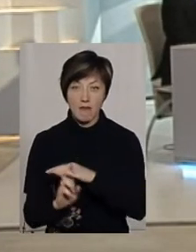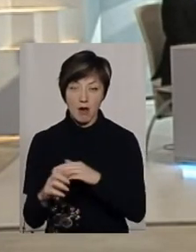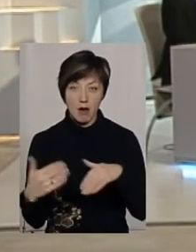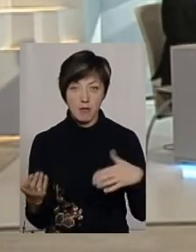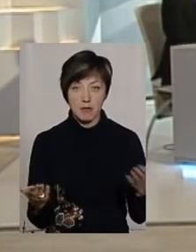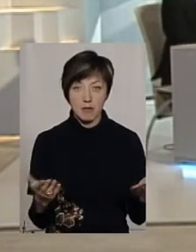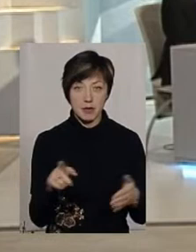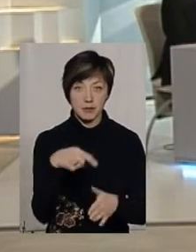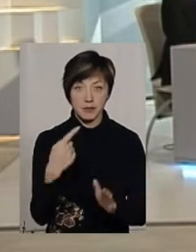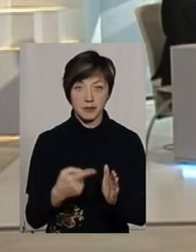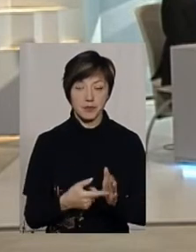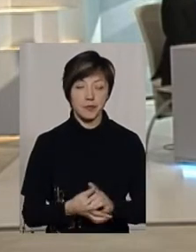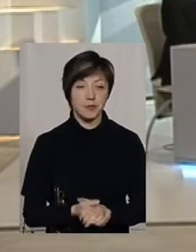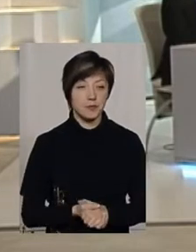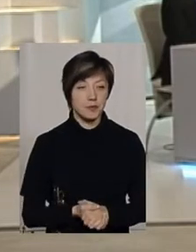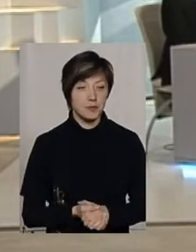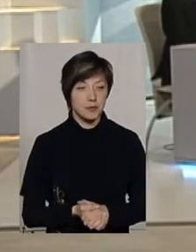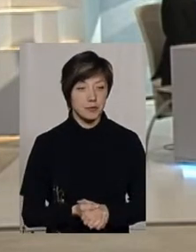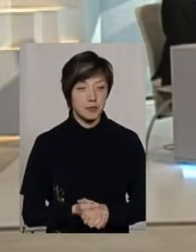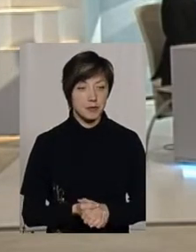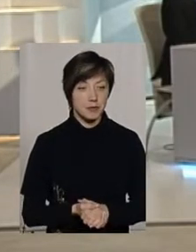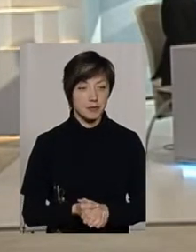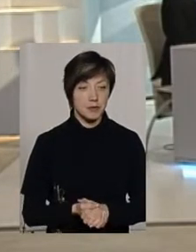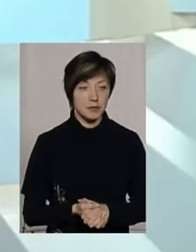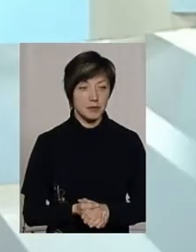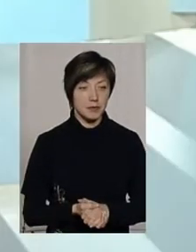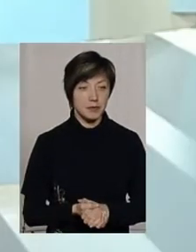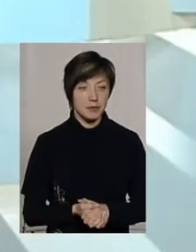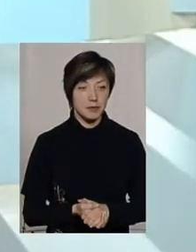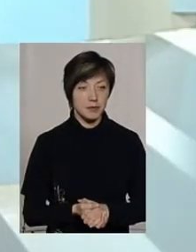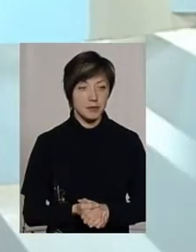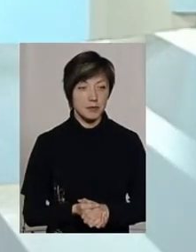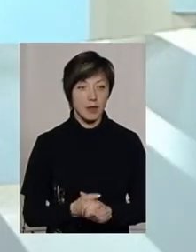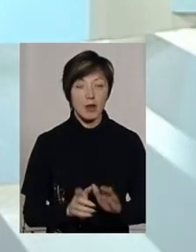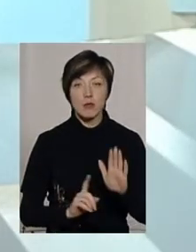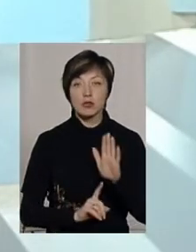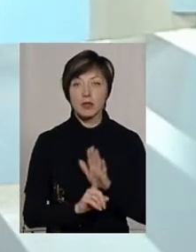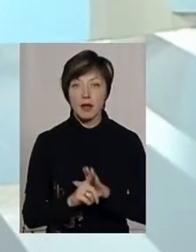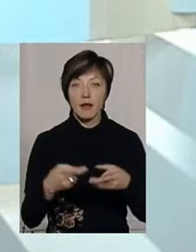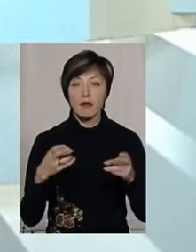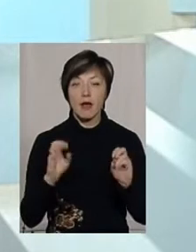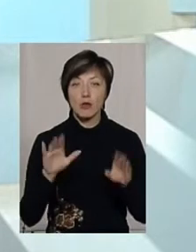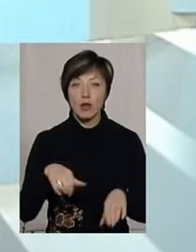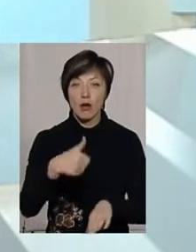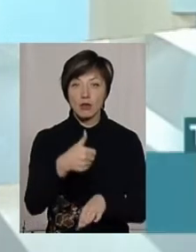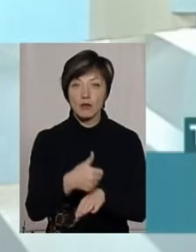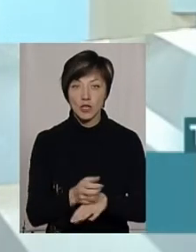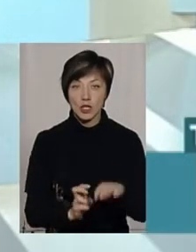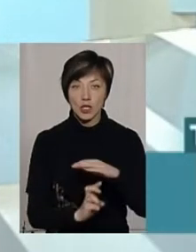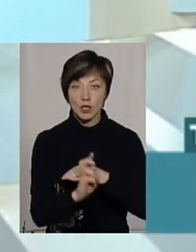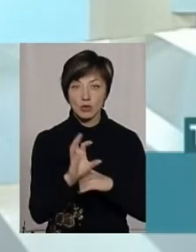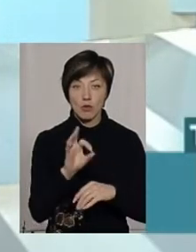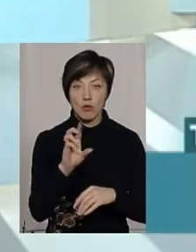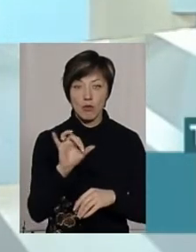Ну, що відбувається? Значить, починається з чого? Де буде кафедральний собор? Визначили